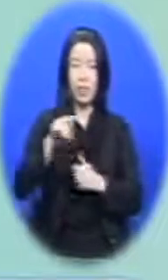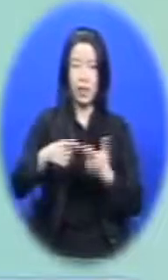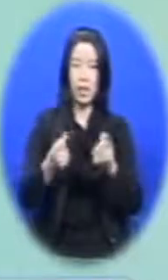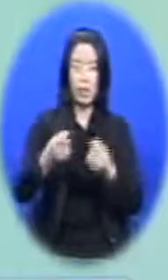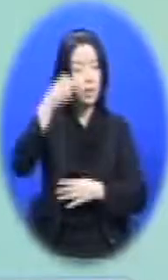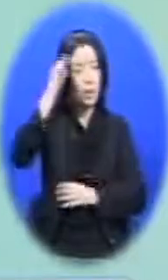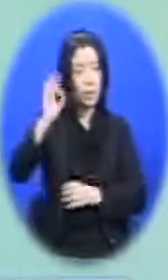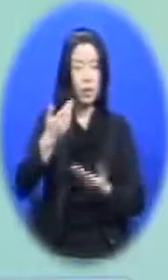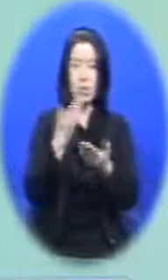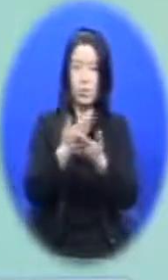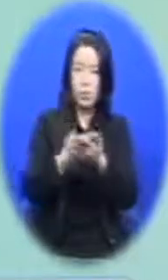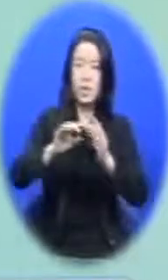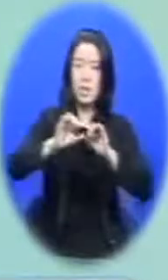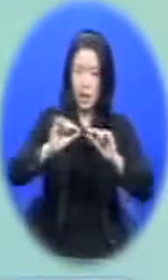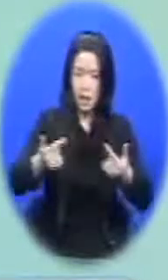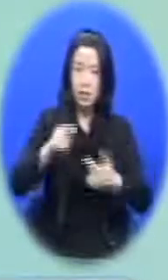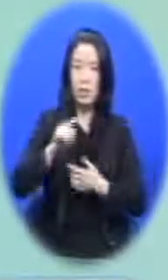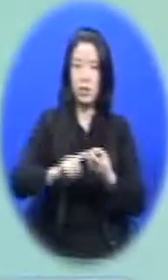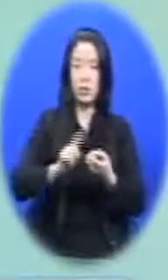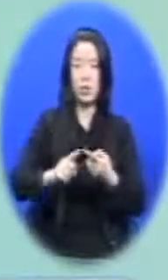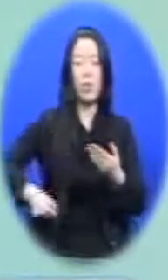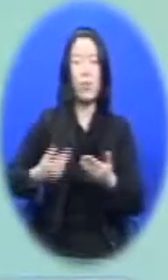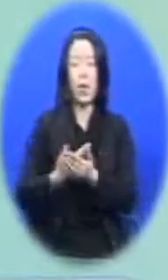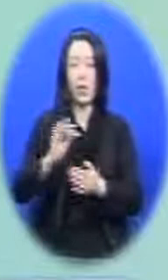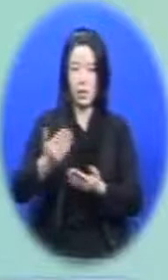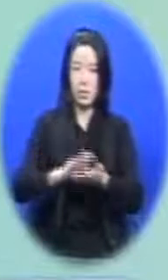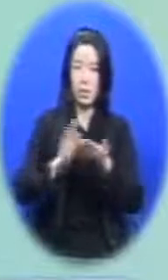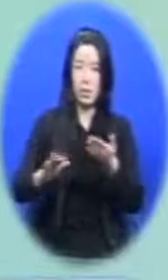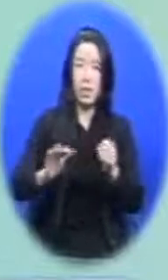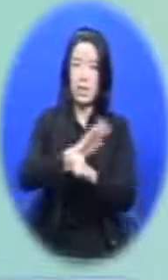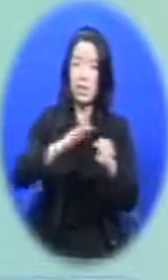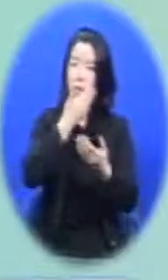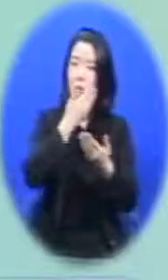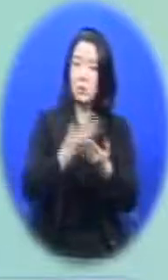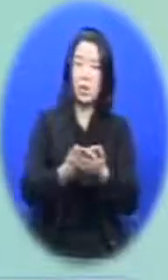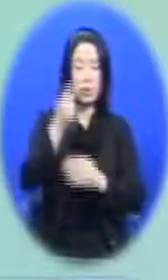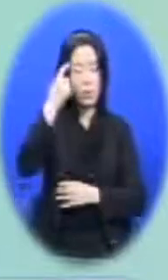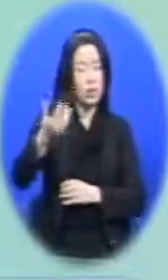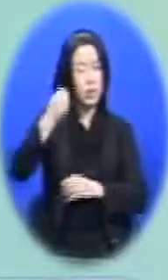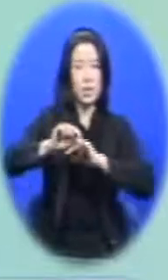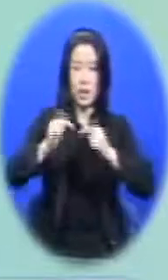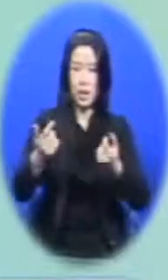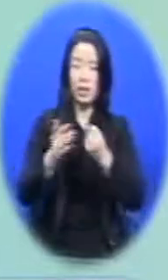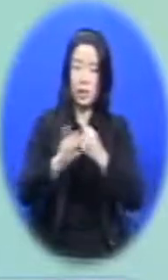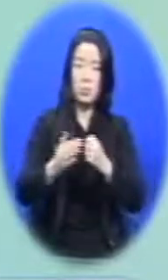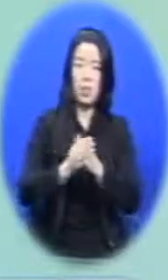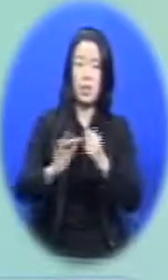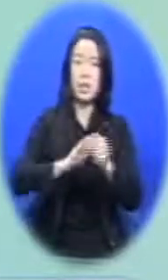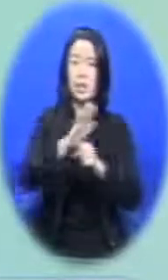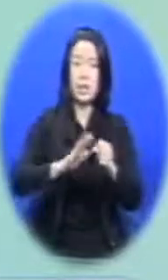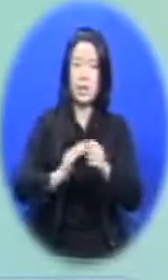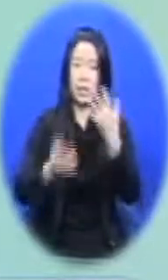이렇게 깨닫고 구하지 않은 것은 회개해야 돼. 사랑 중요하다고 내가 여기지를 않으니까